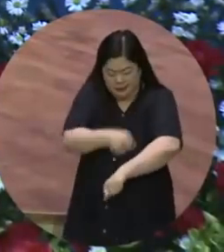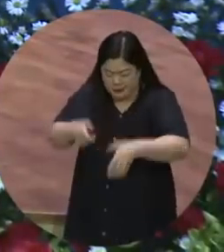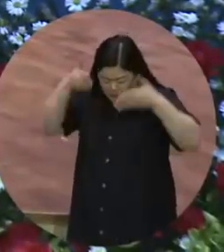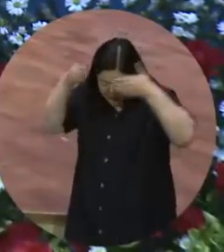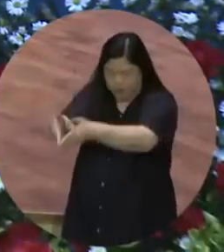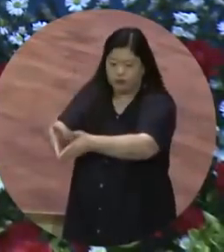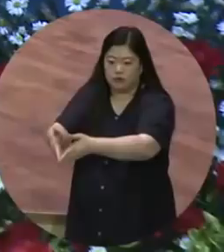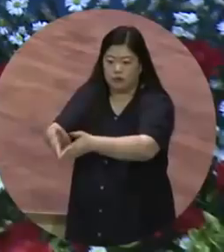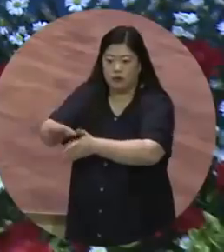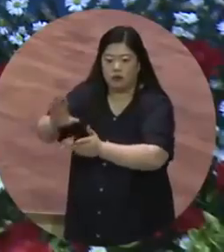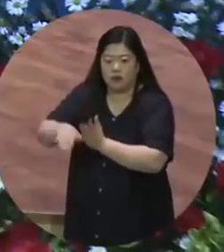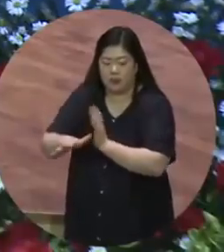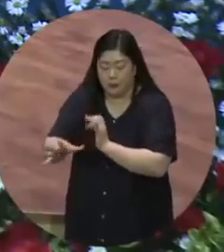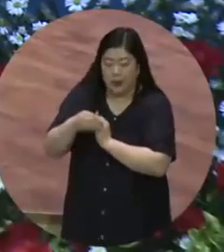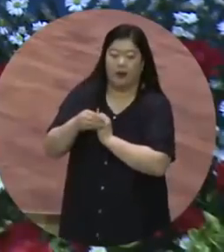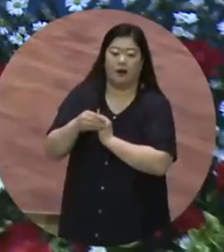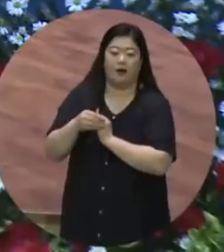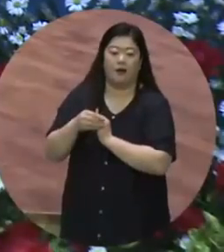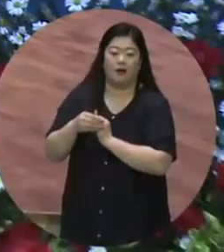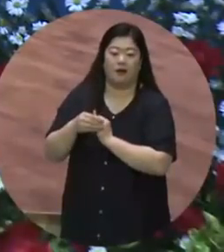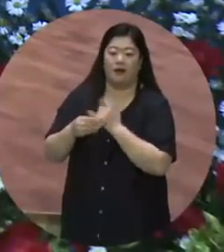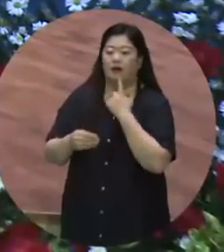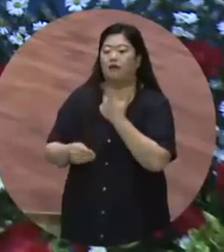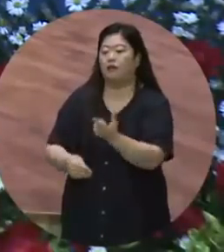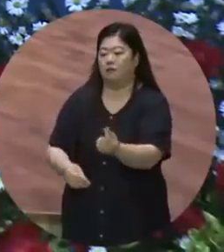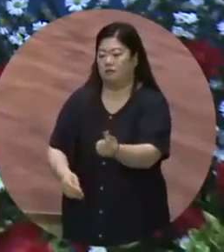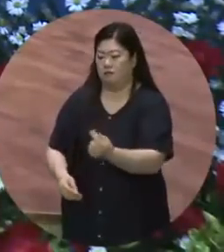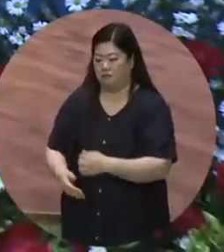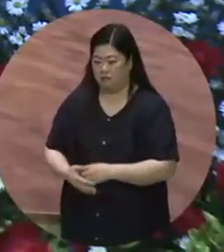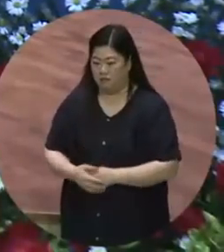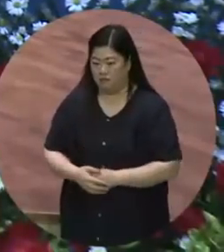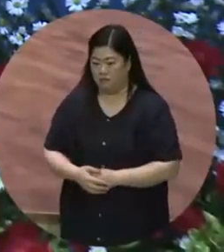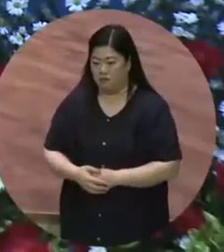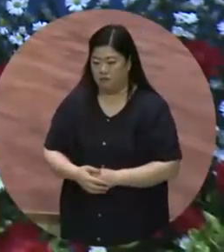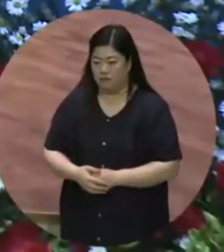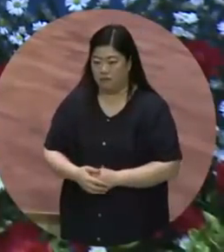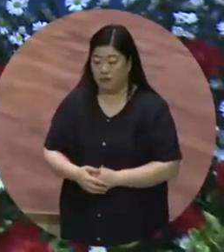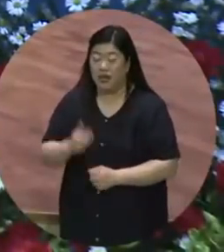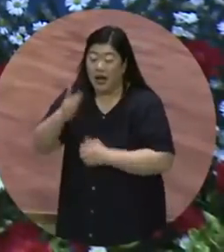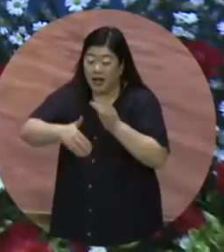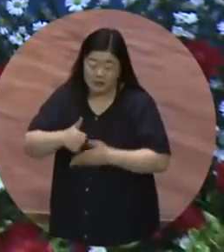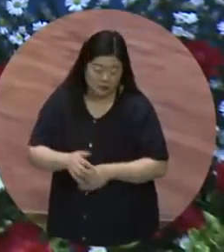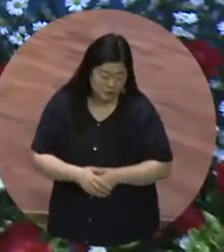자, 그래야 하나님이 딱 뿌리듯이 받지, 너 기도해서 내가 준다.